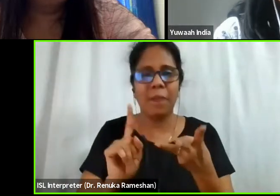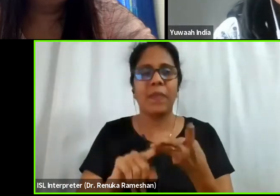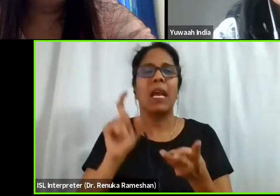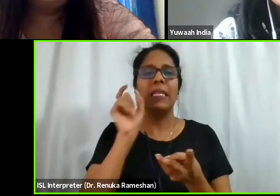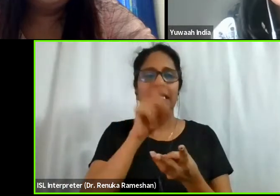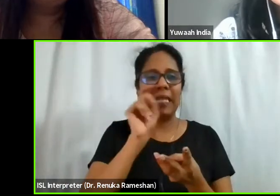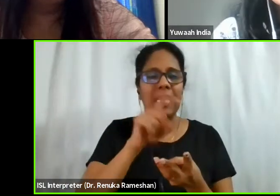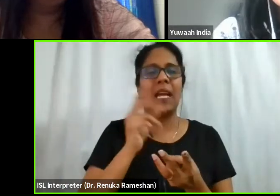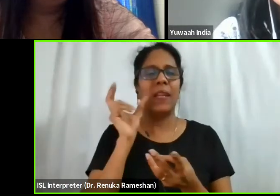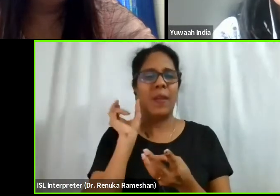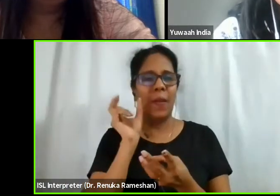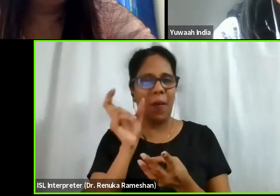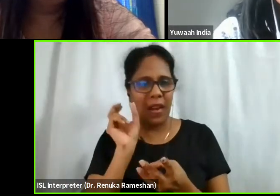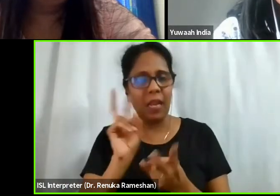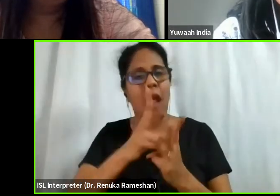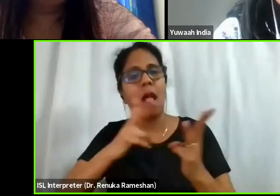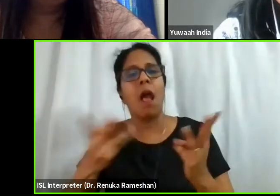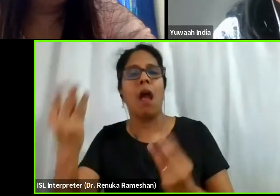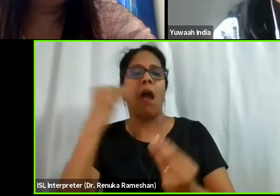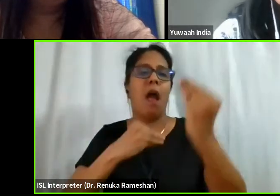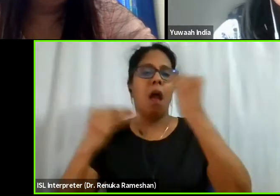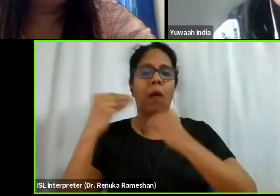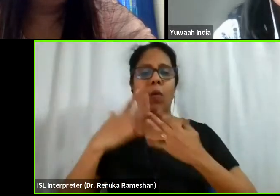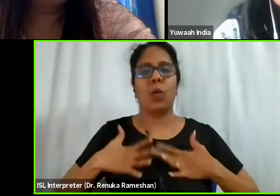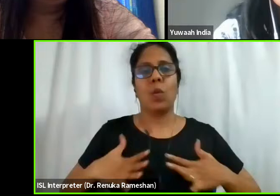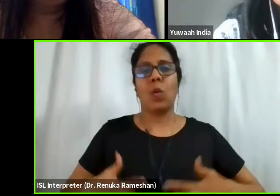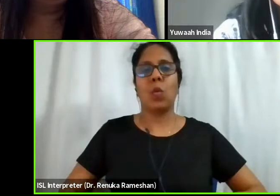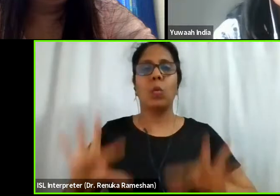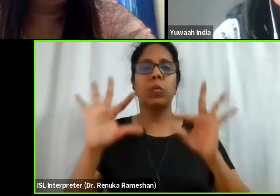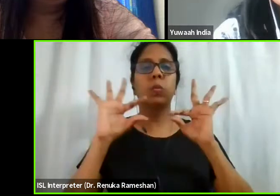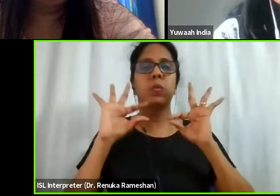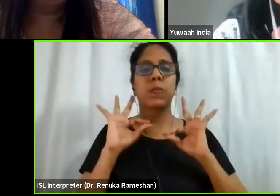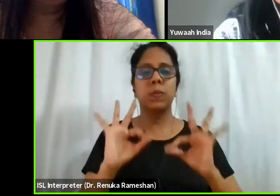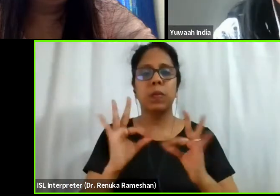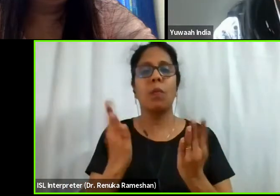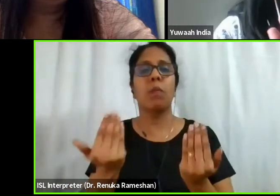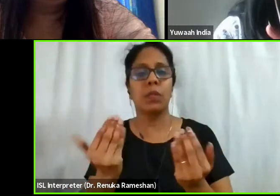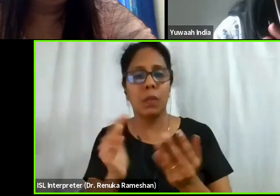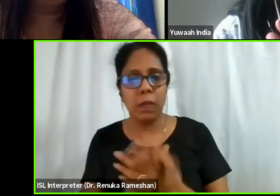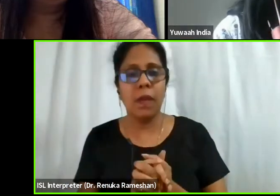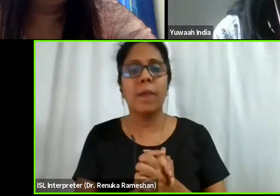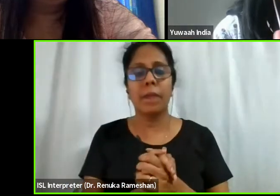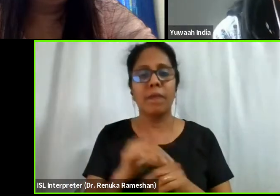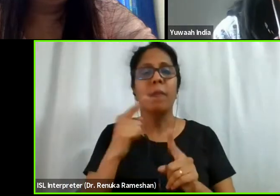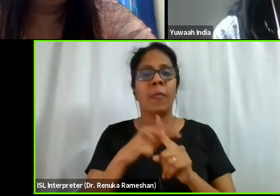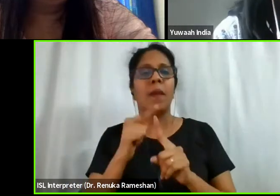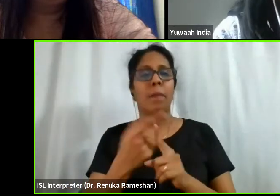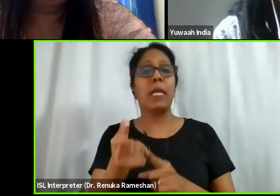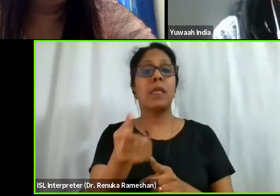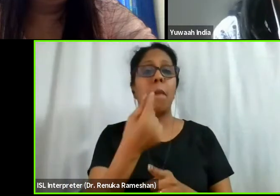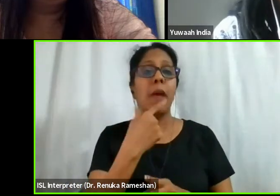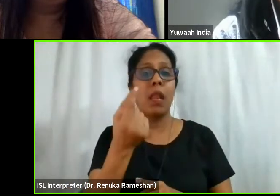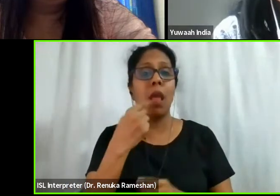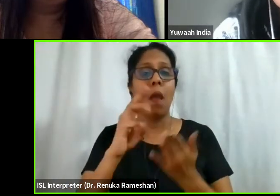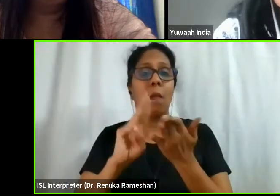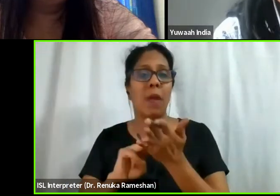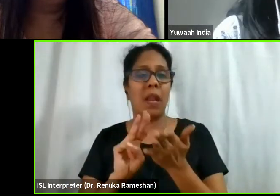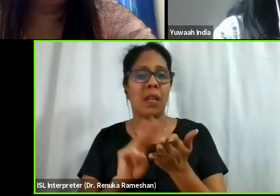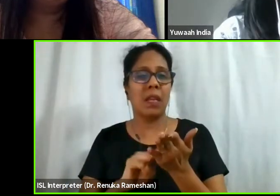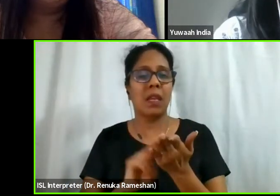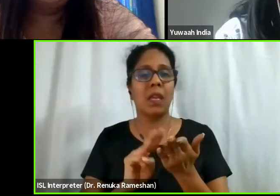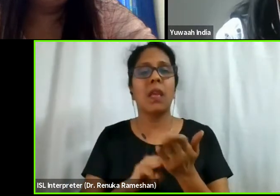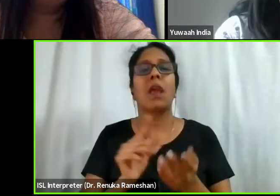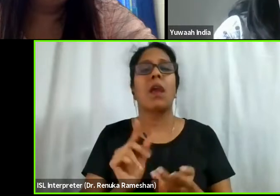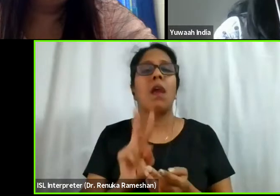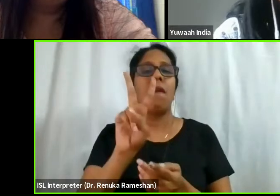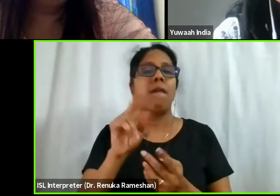अंडे के जैसा खाना खाएं। और वो मल्टीविटामिन की गोली और जिंक जो प्रिस्क्राइब करते